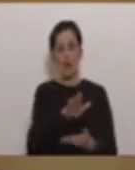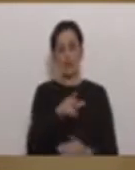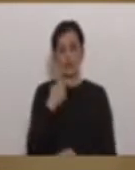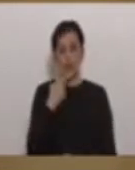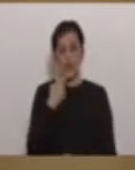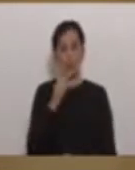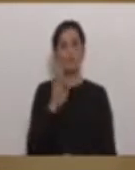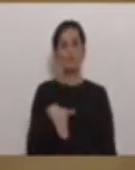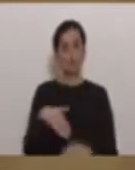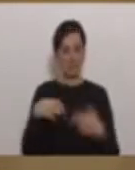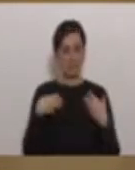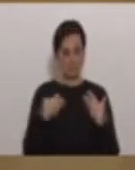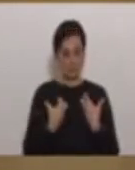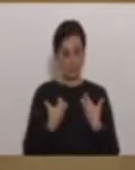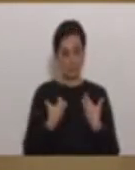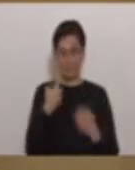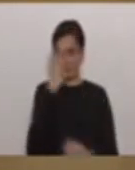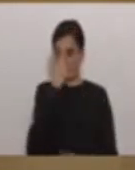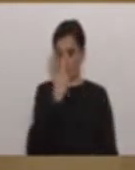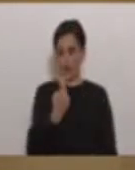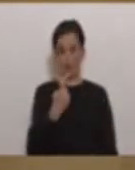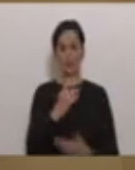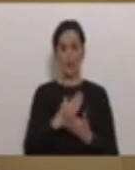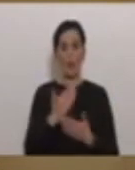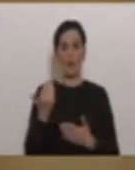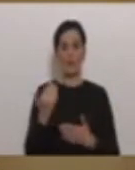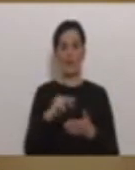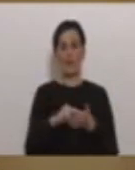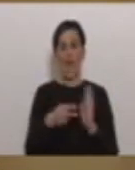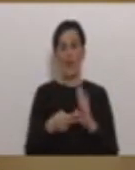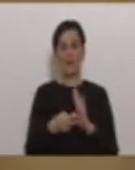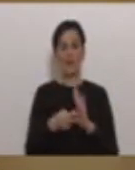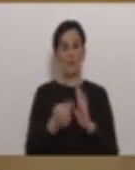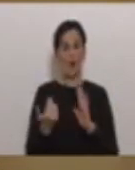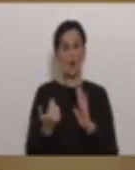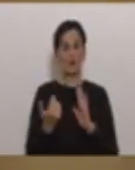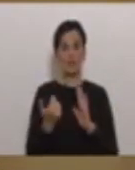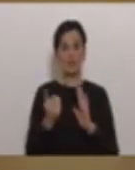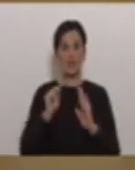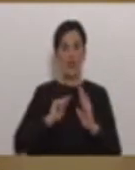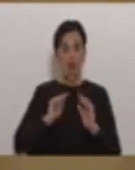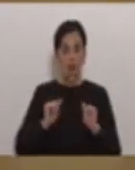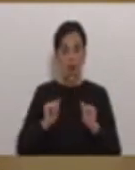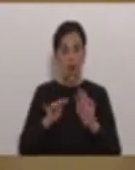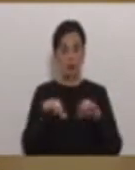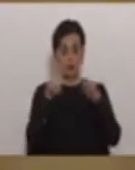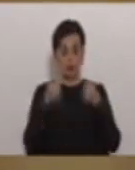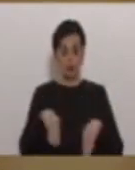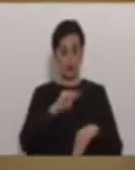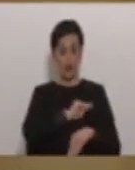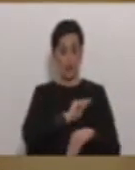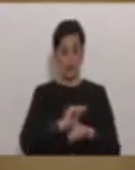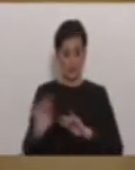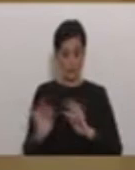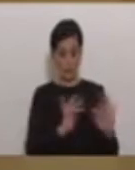თუმცა სამწუხარო შეტყობინება არის ის, რომ მათ გეგმას, რომლის ამუშავებასაც და შემუშავების პროცესსაც მათ